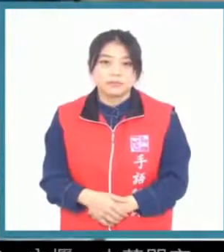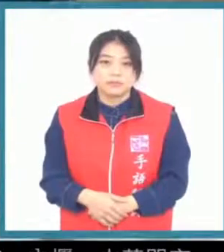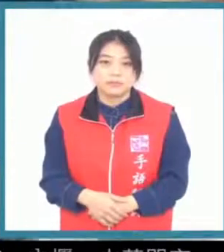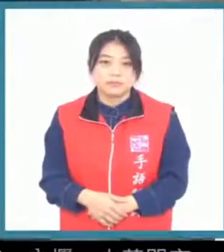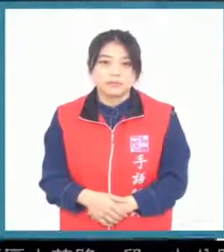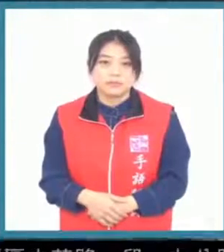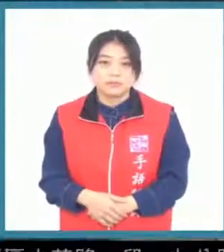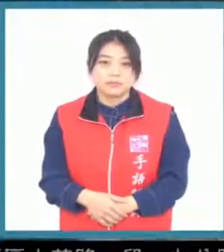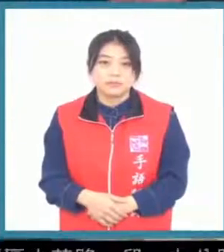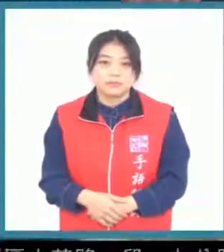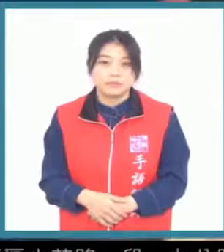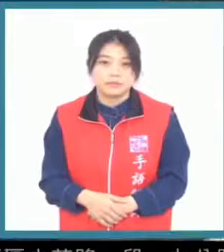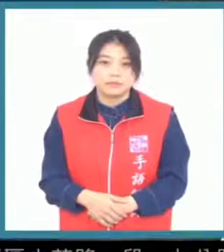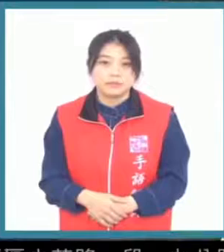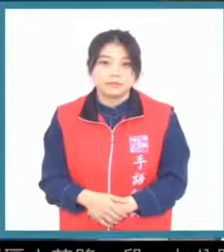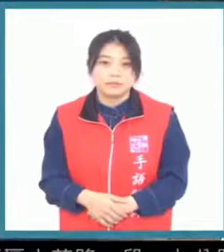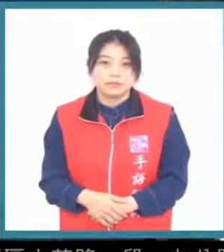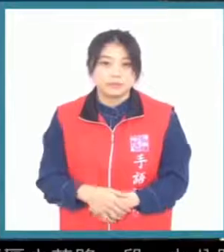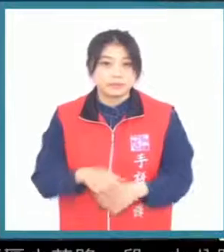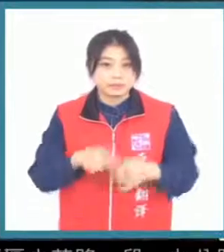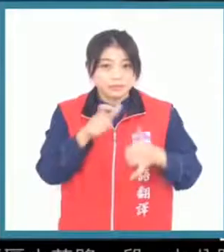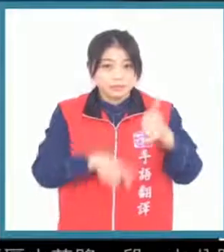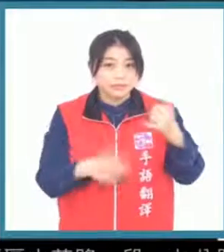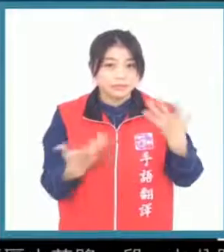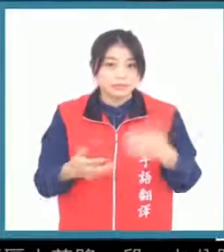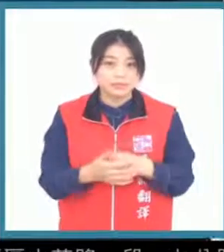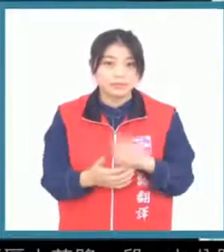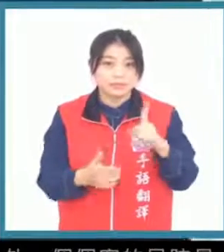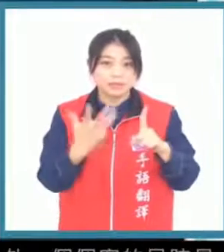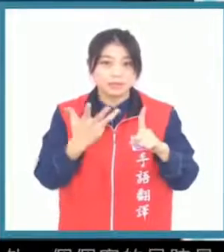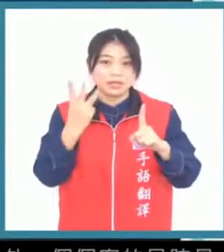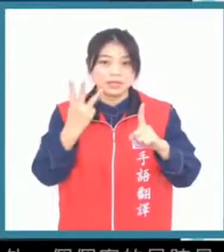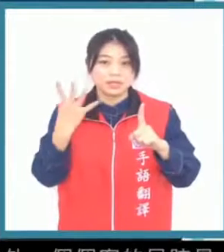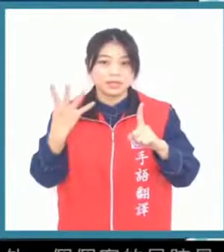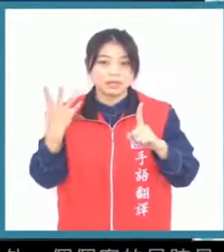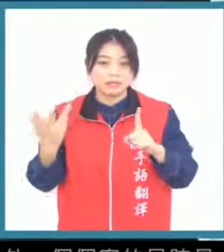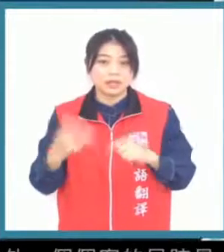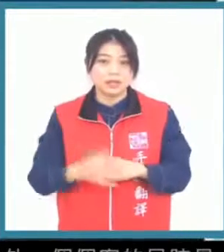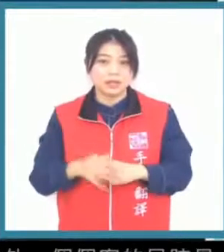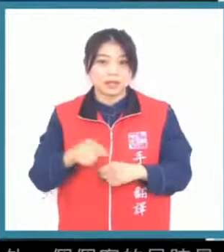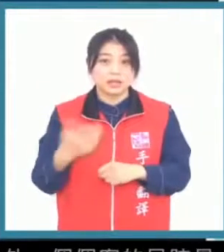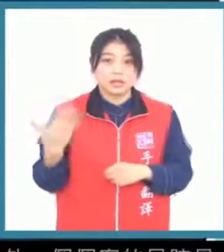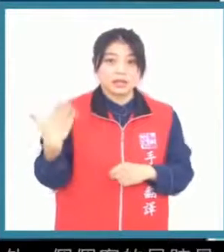那另外一个个案的足迹是案18348，这